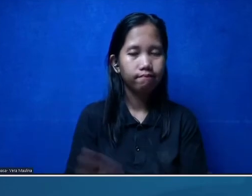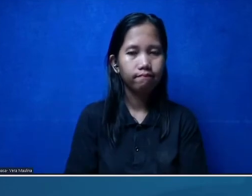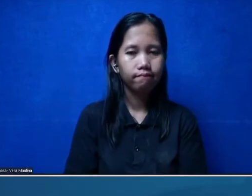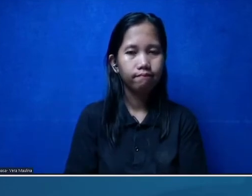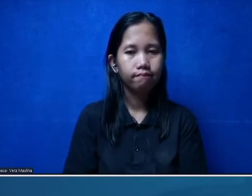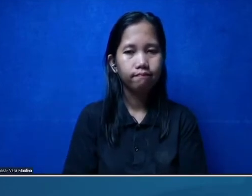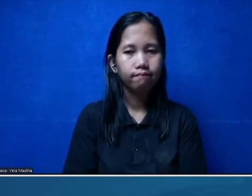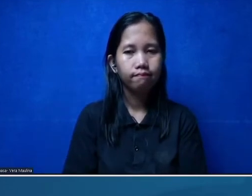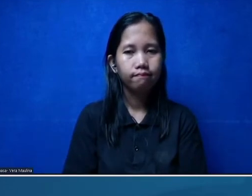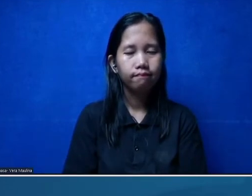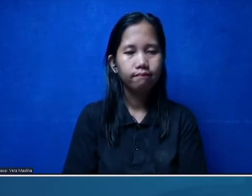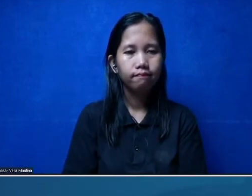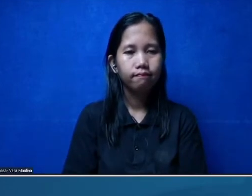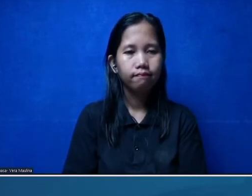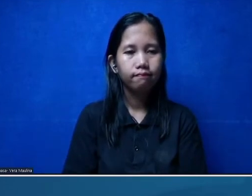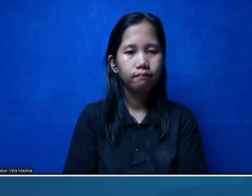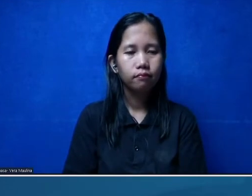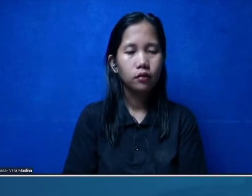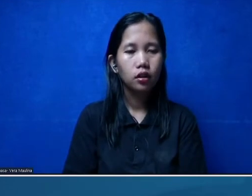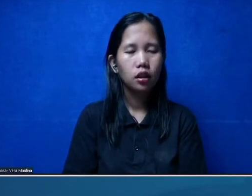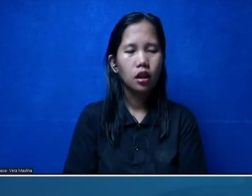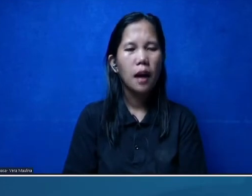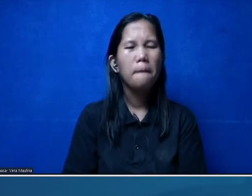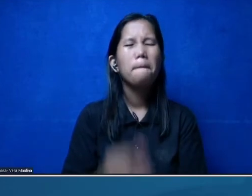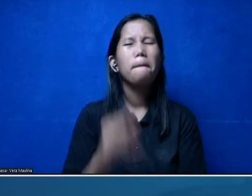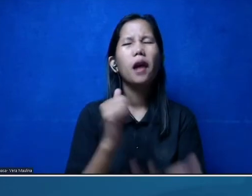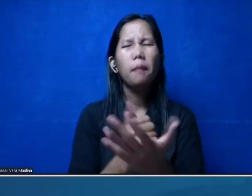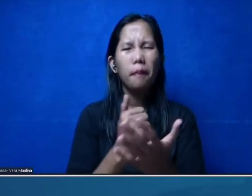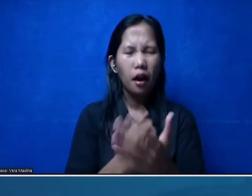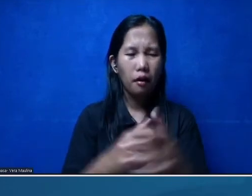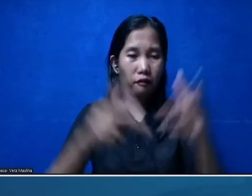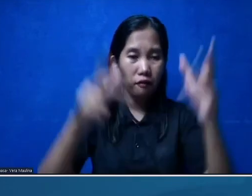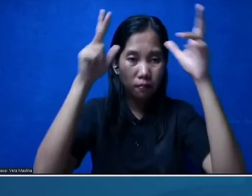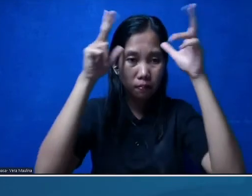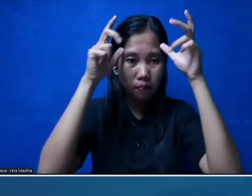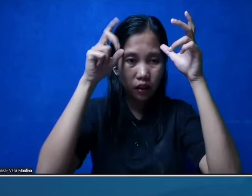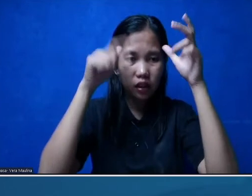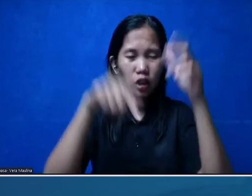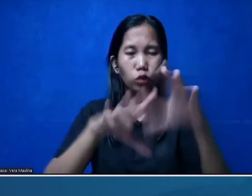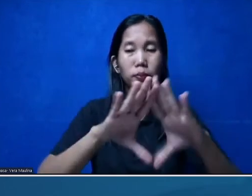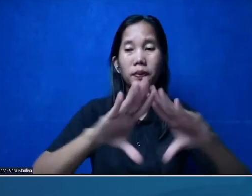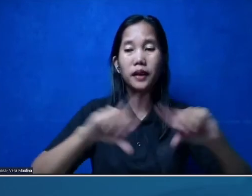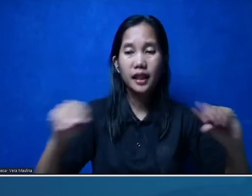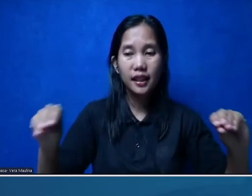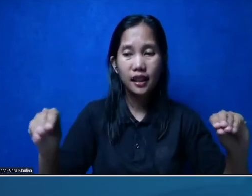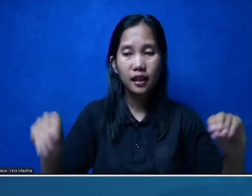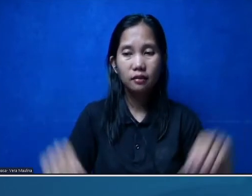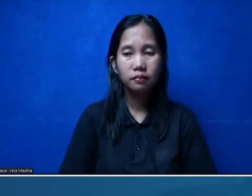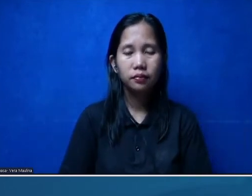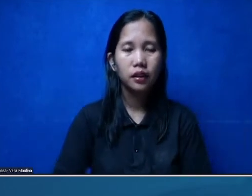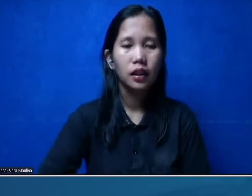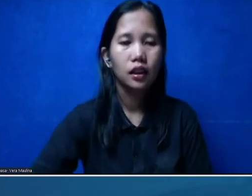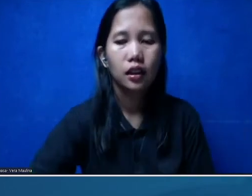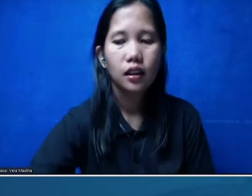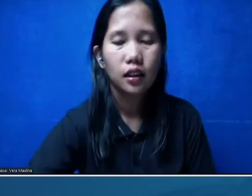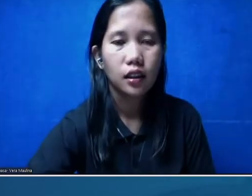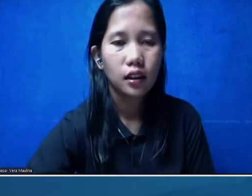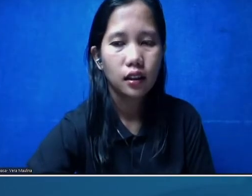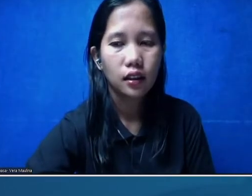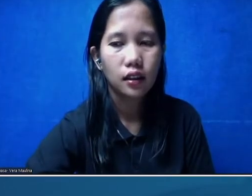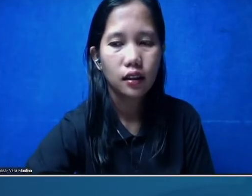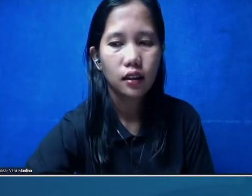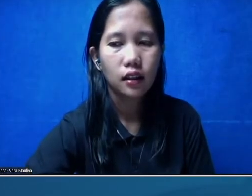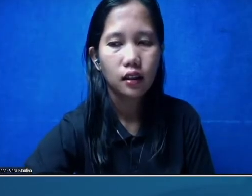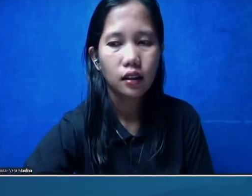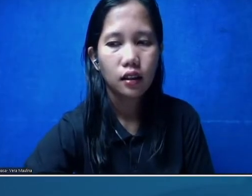memang iblis bekerja dengan luar biasa dia bekerja dengan hebat di atas tebing tapi kita